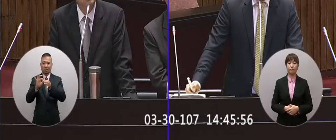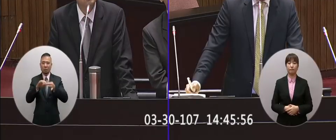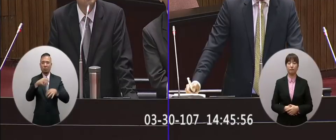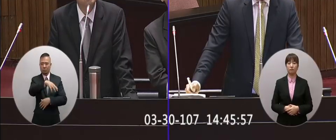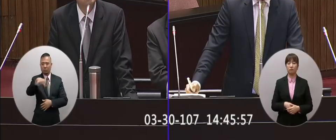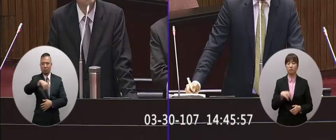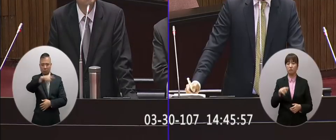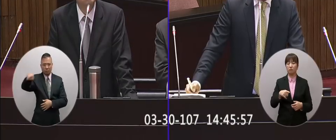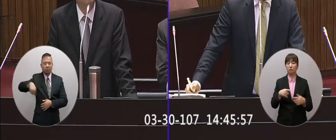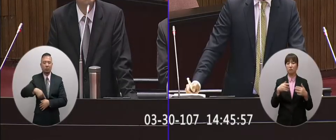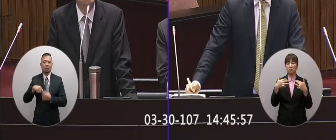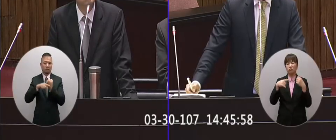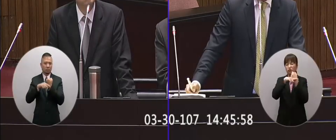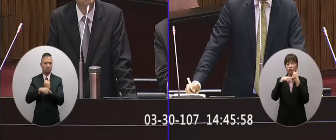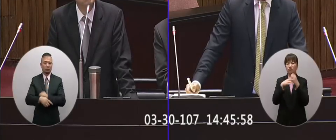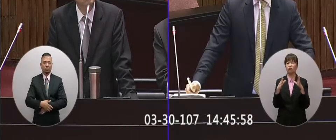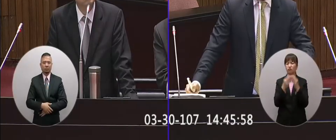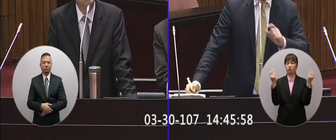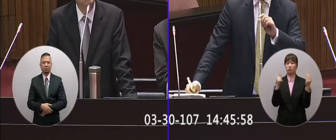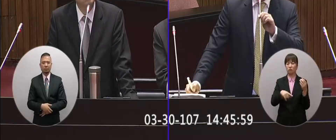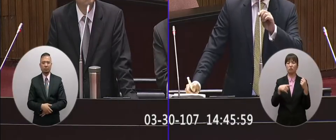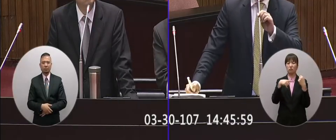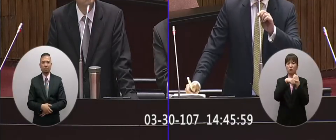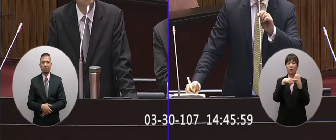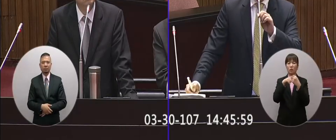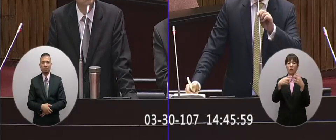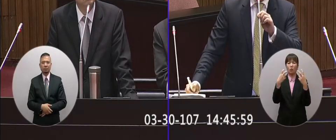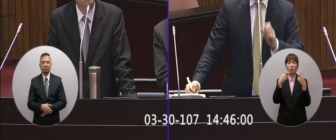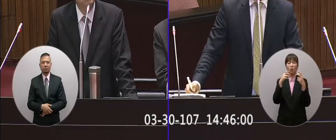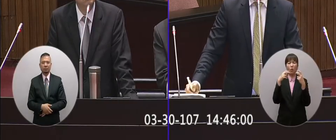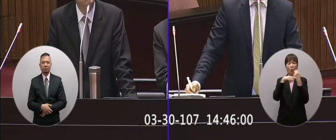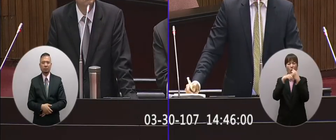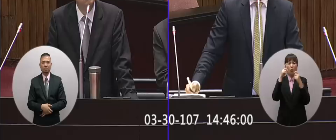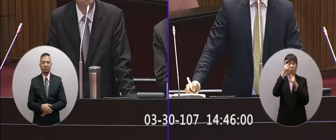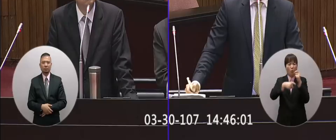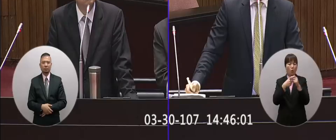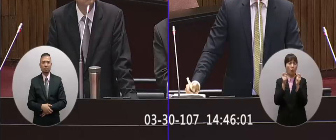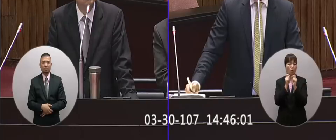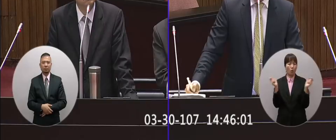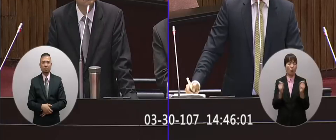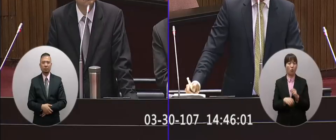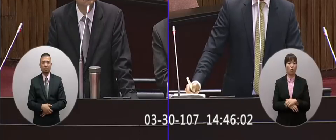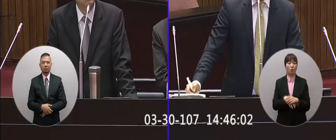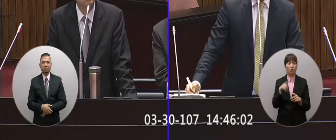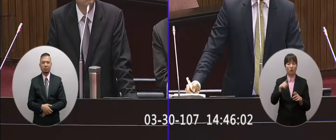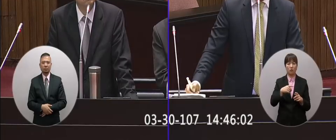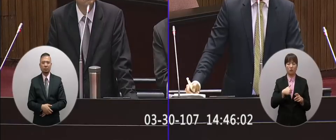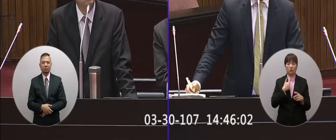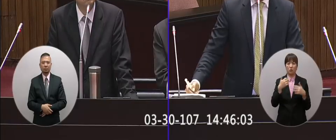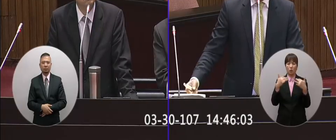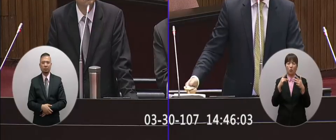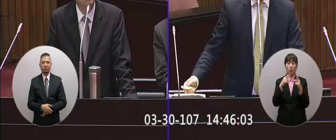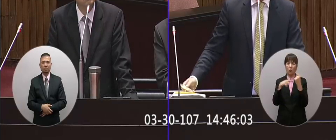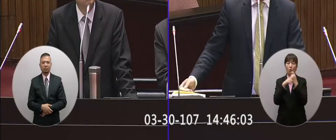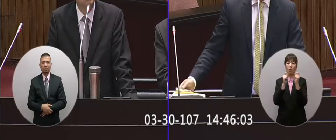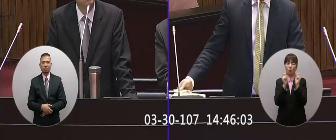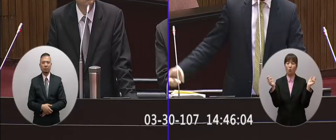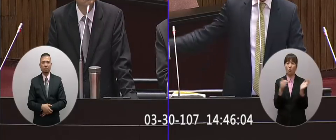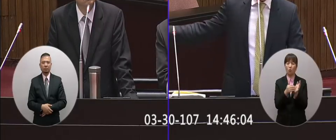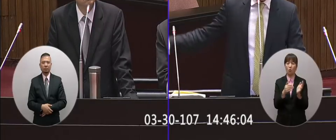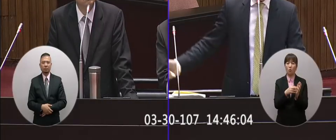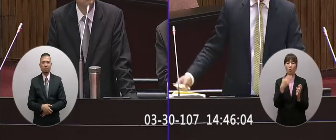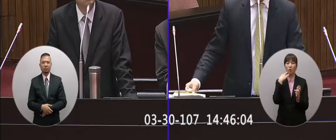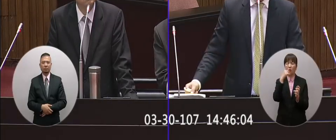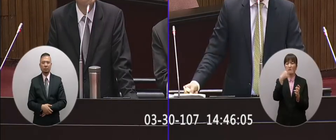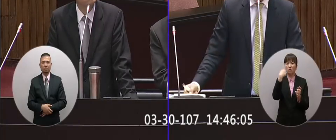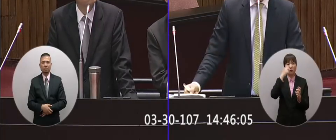这个问题其实没有什么好研究，因为这个问题已经研究了几十年了。这个问题真的已经研究几十年了。部